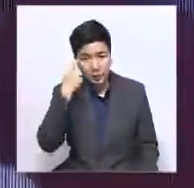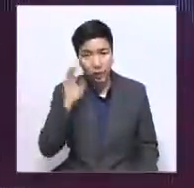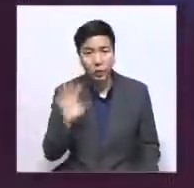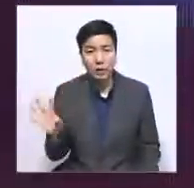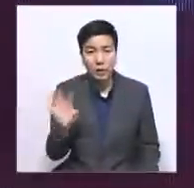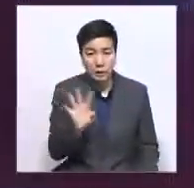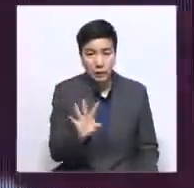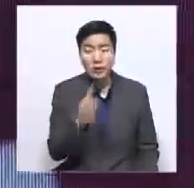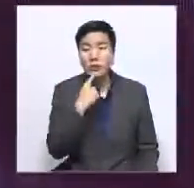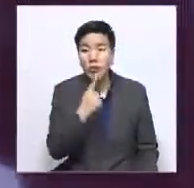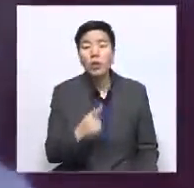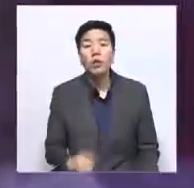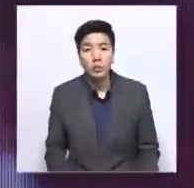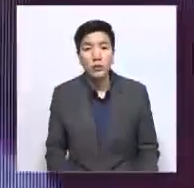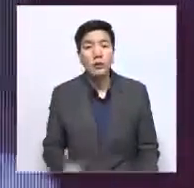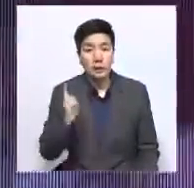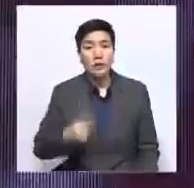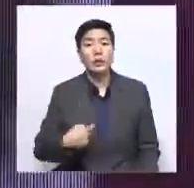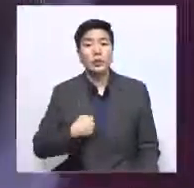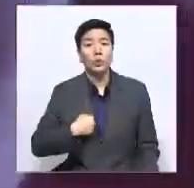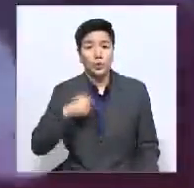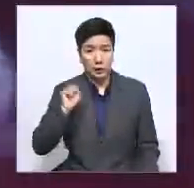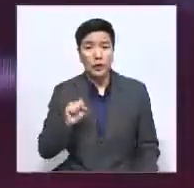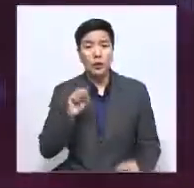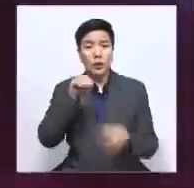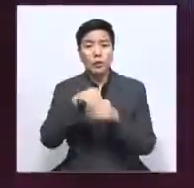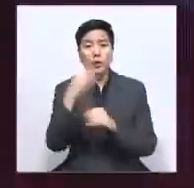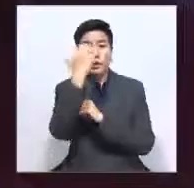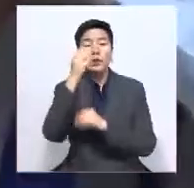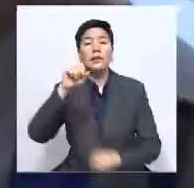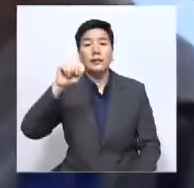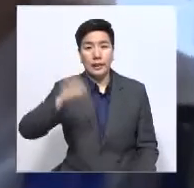ทั้ง4ท่านก็ให้การยืนยันค่ะว่าเป็นตัวเองที่อยู่ในคลิปค่ะ